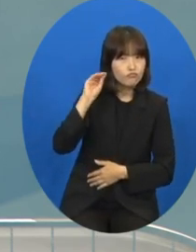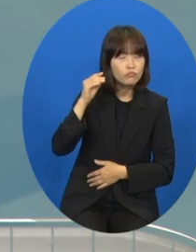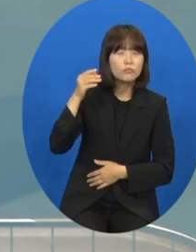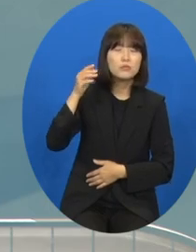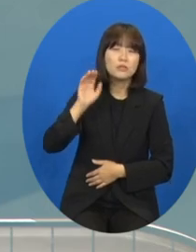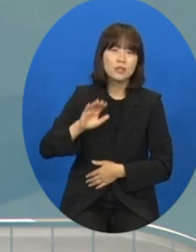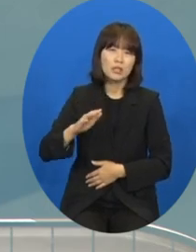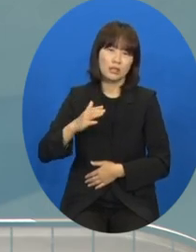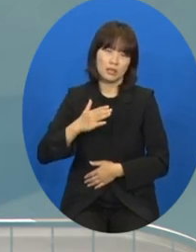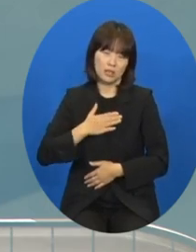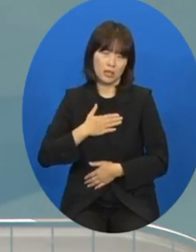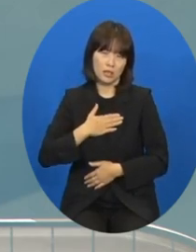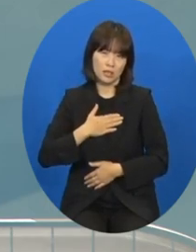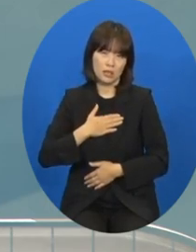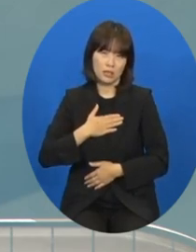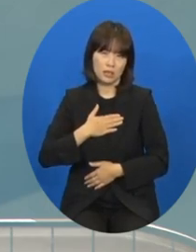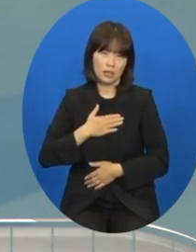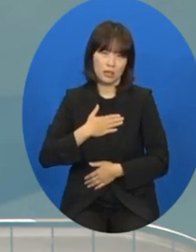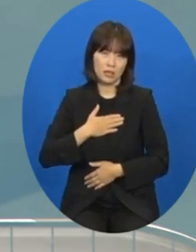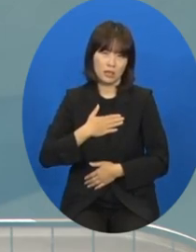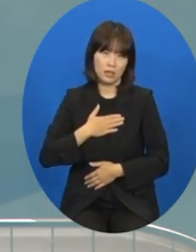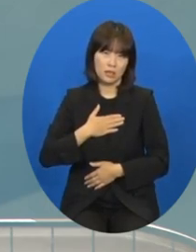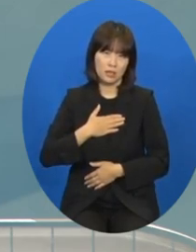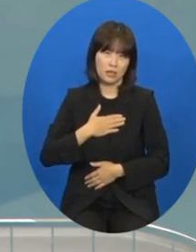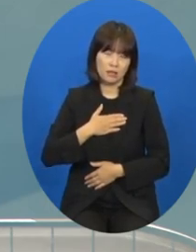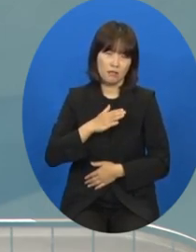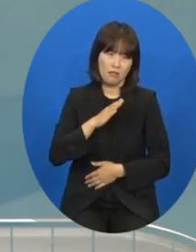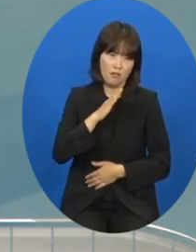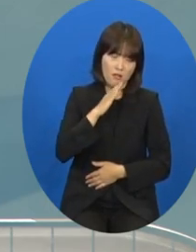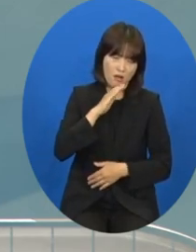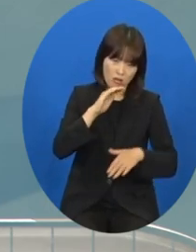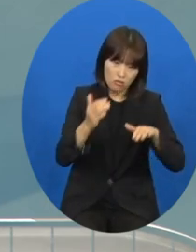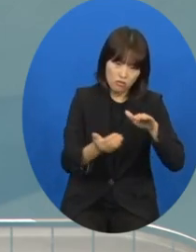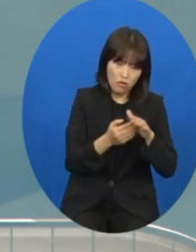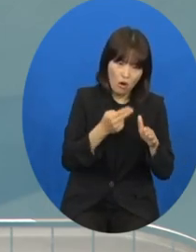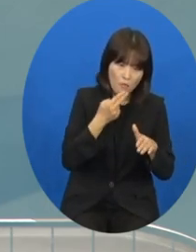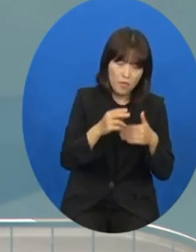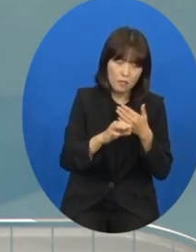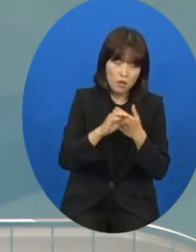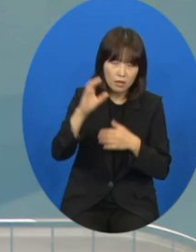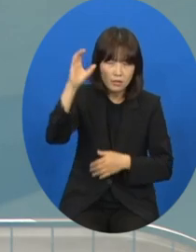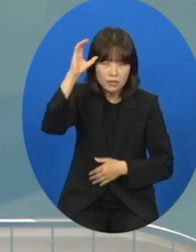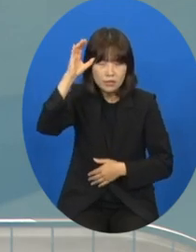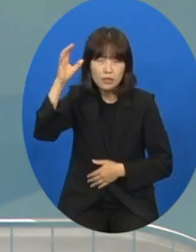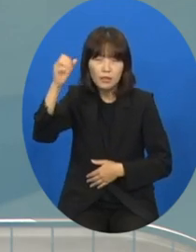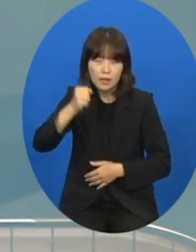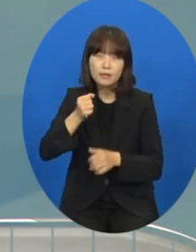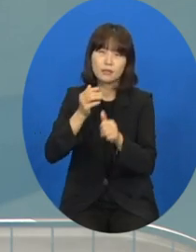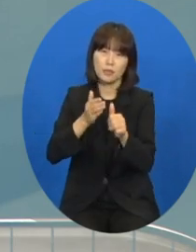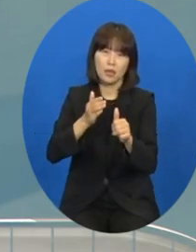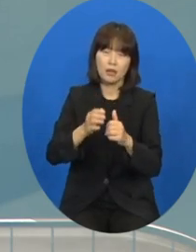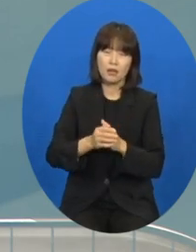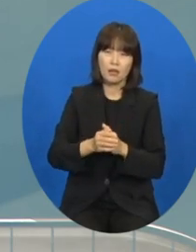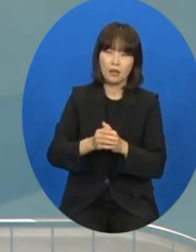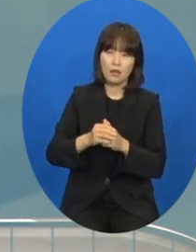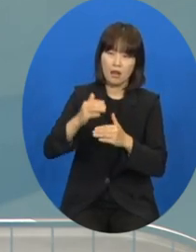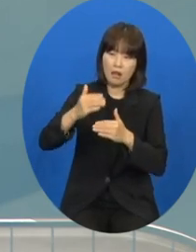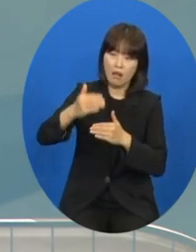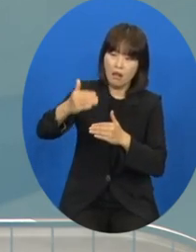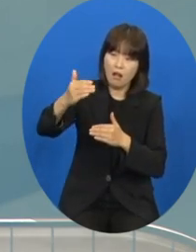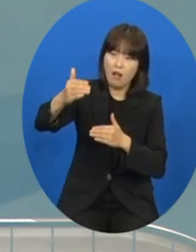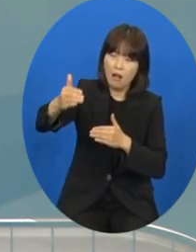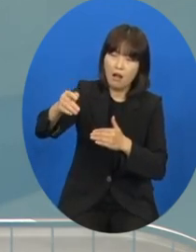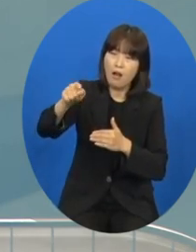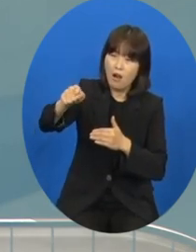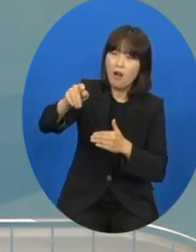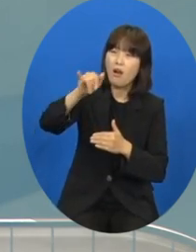내게는 현실이 아닌 것이 있다면 기대를 가지세요. 아, 그 저 단계로 나가게 하시는구나. 절대로